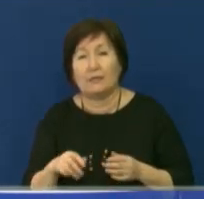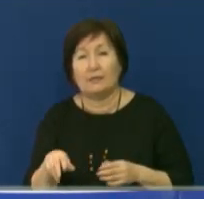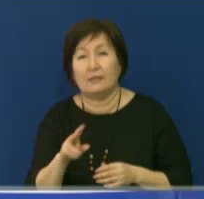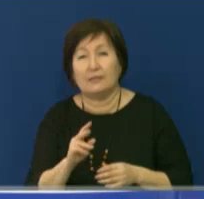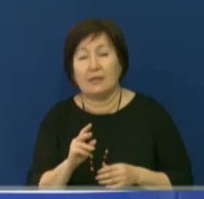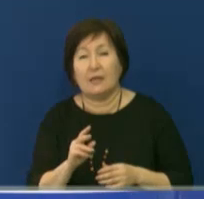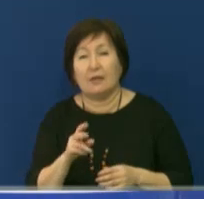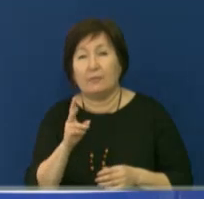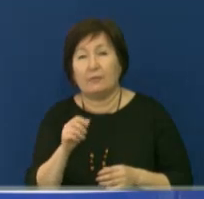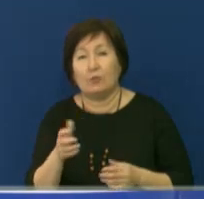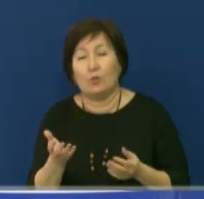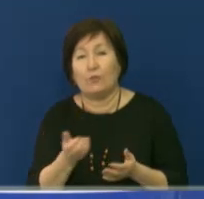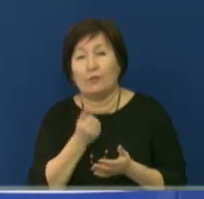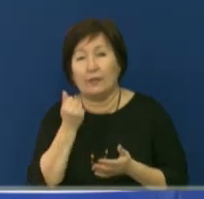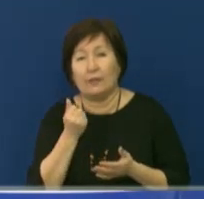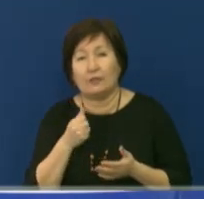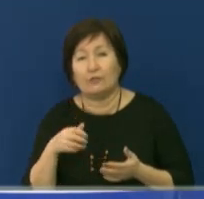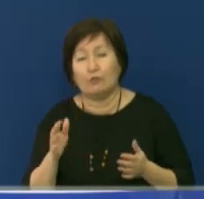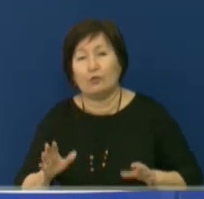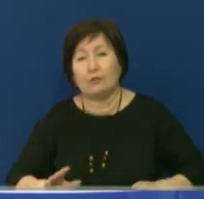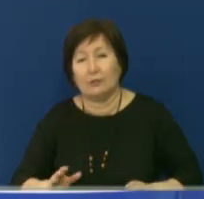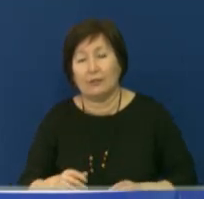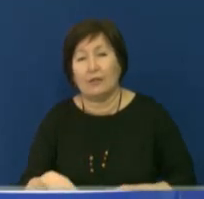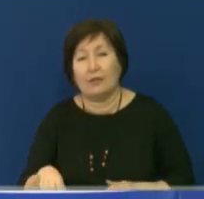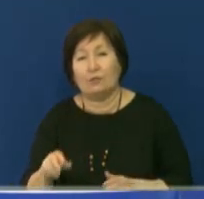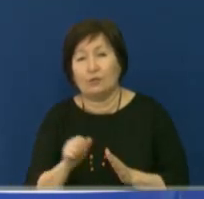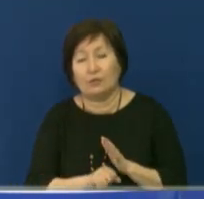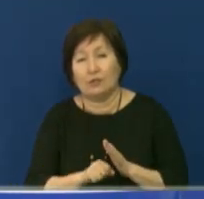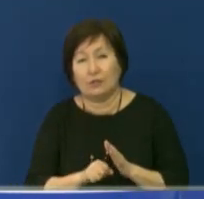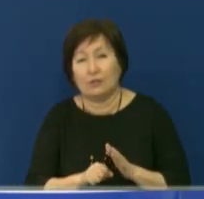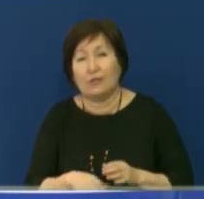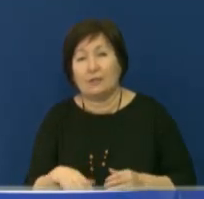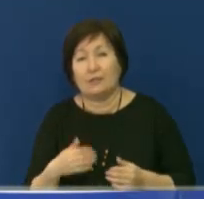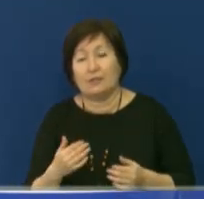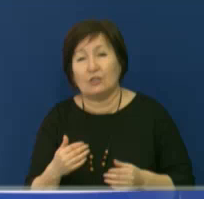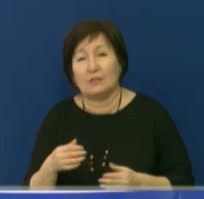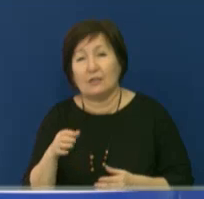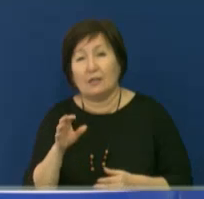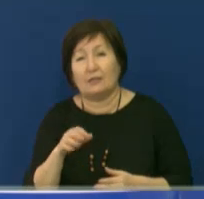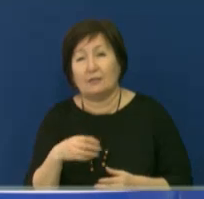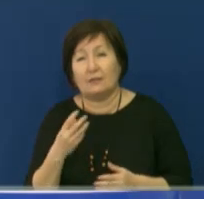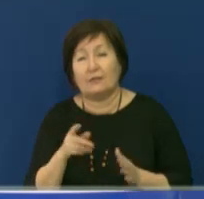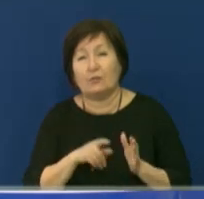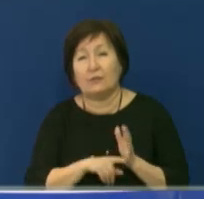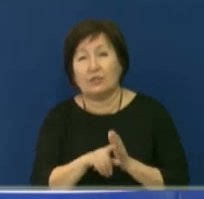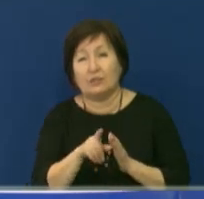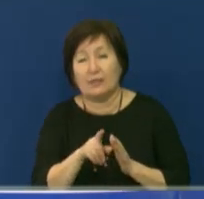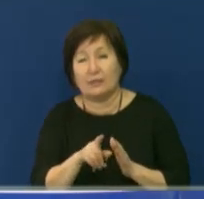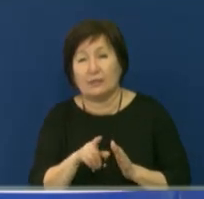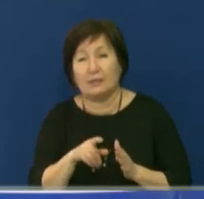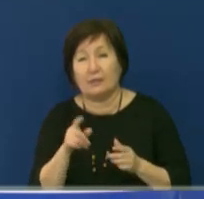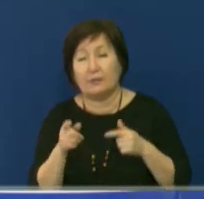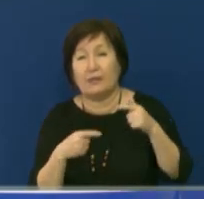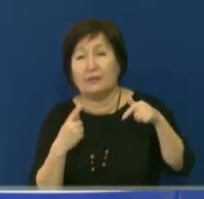Бұл туралы облыстық полиция департаменті баспасөз қызметіне мәлімдеді. Жедел алдын алу іс-шарасы басталғаннан бері 280-нен